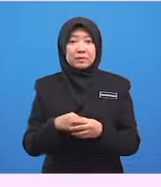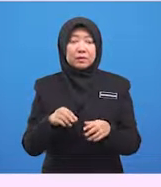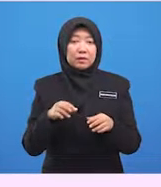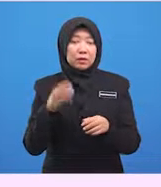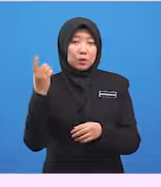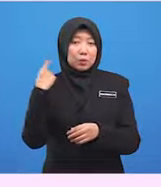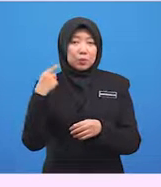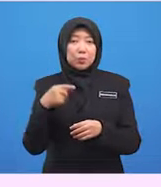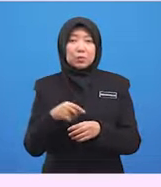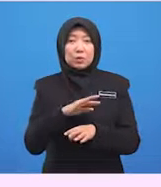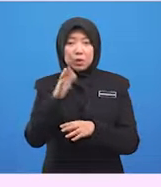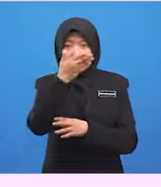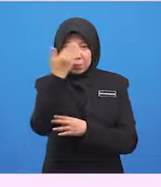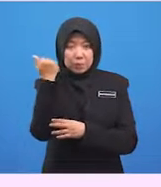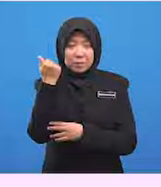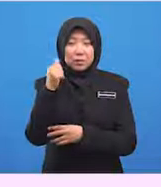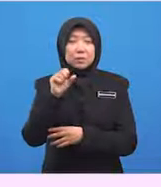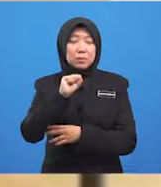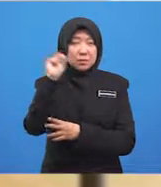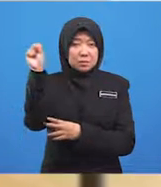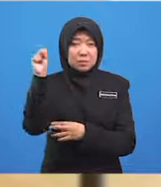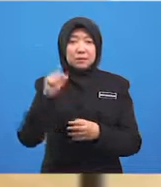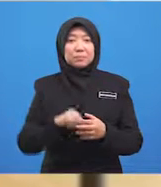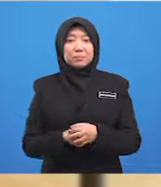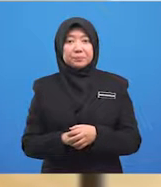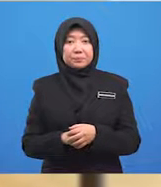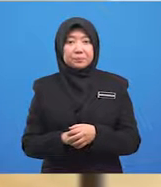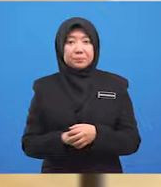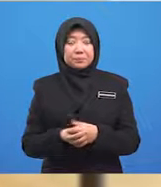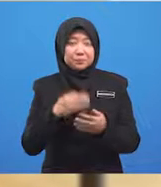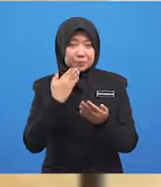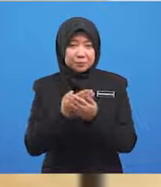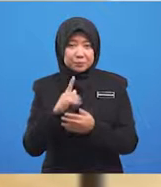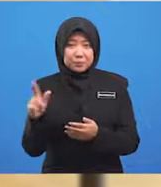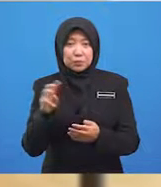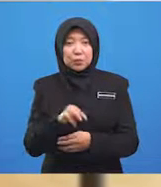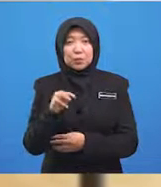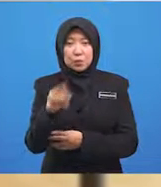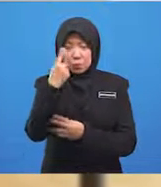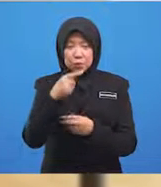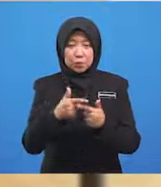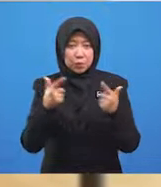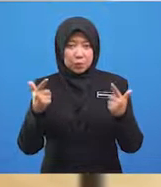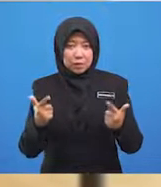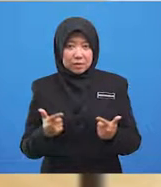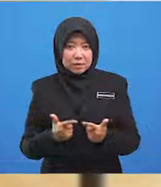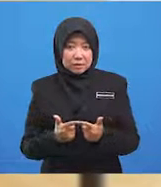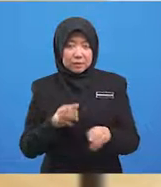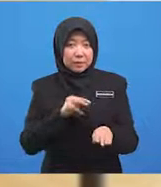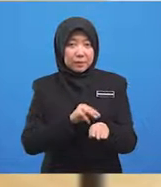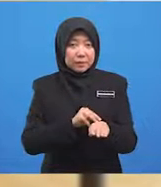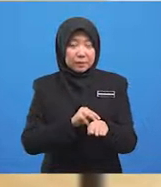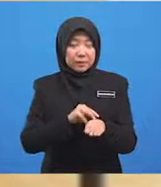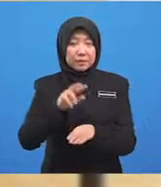dilupa buah Days Abah Baiklah murid-murid untuk lokasi pada zaman neolitik